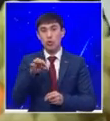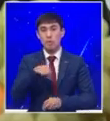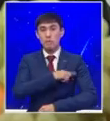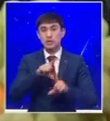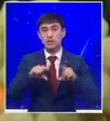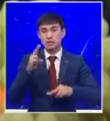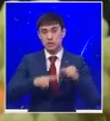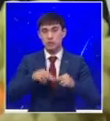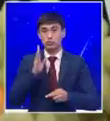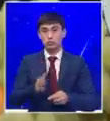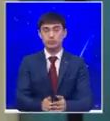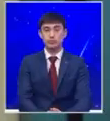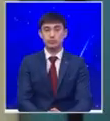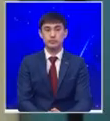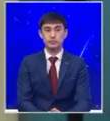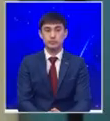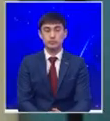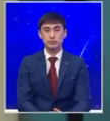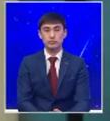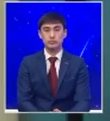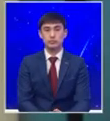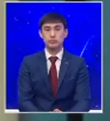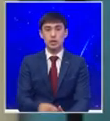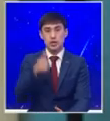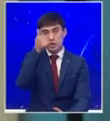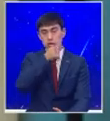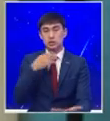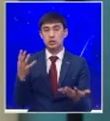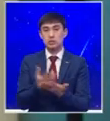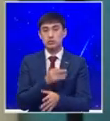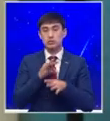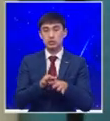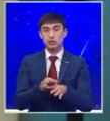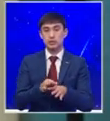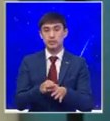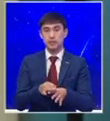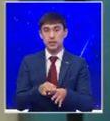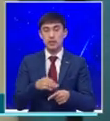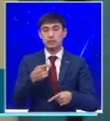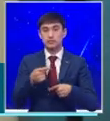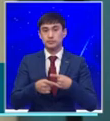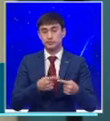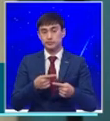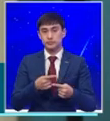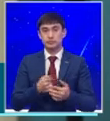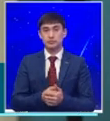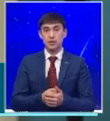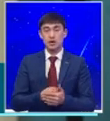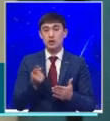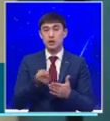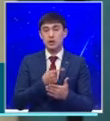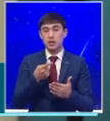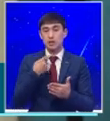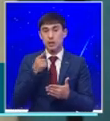орталық салмақ. Жыл табысты өтті, толайым табыспен өтті. Атап